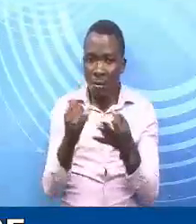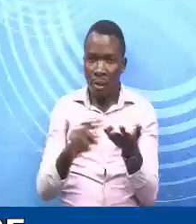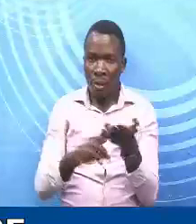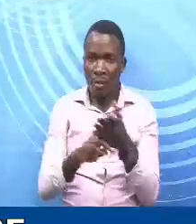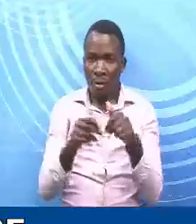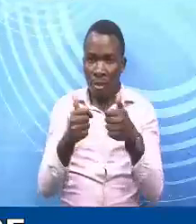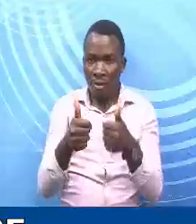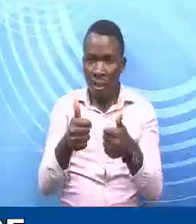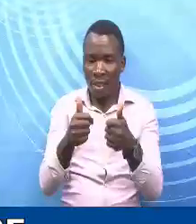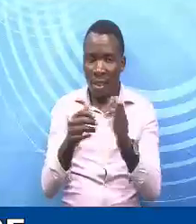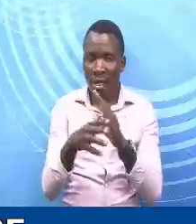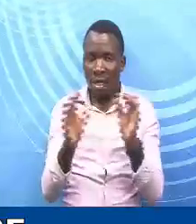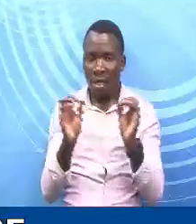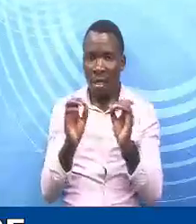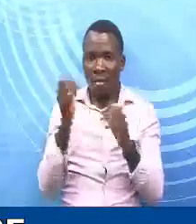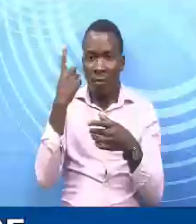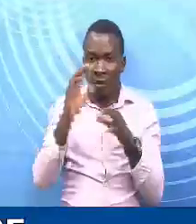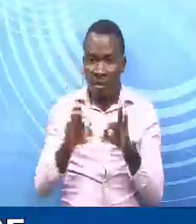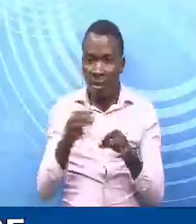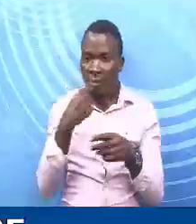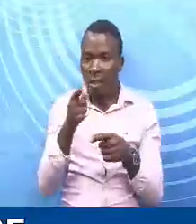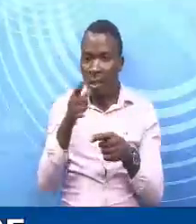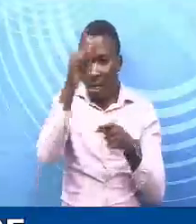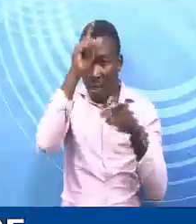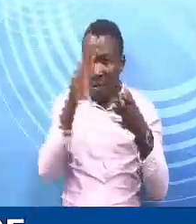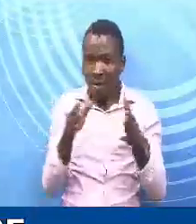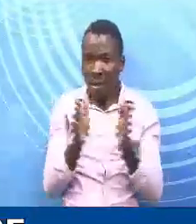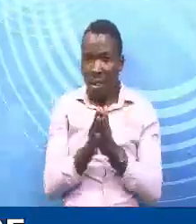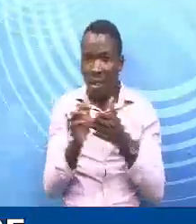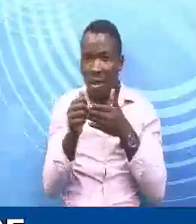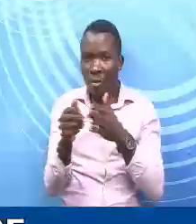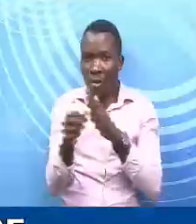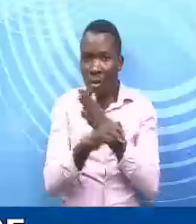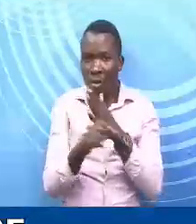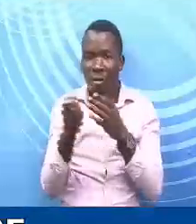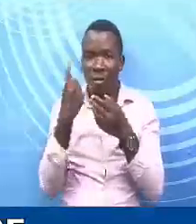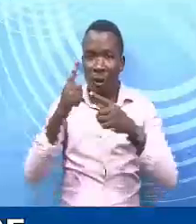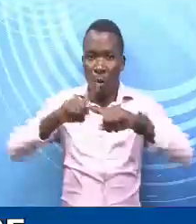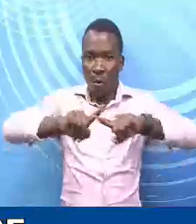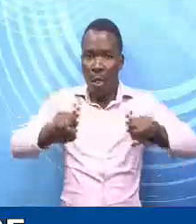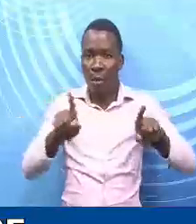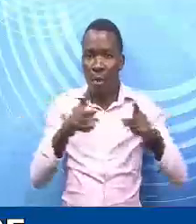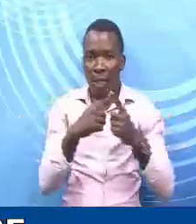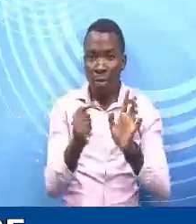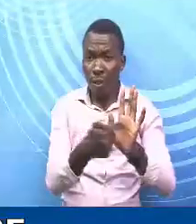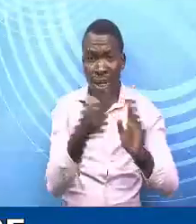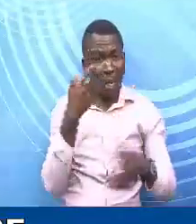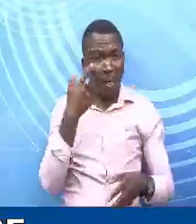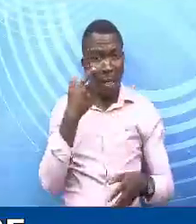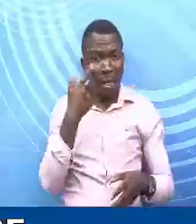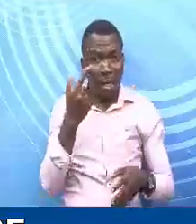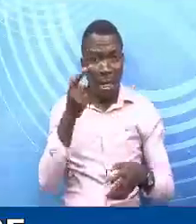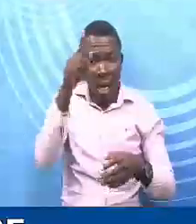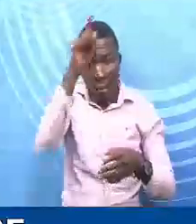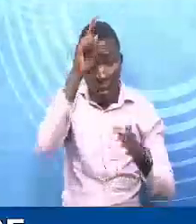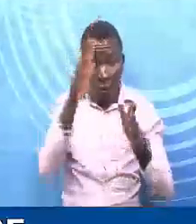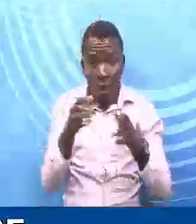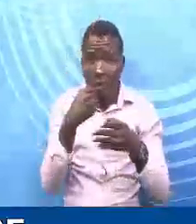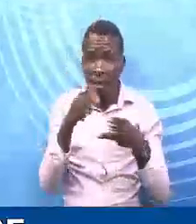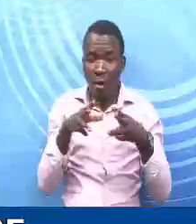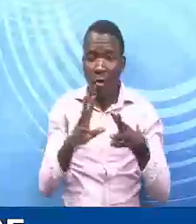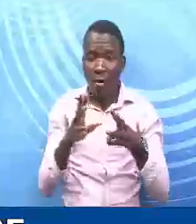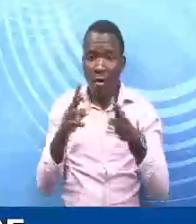ibivugwa n'aba baturage ndetse n'umunyamabanga nshingwabikorwa w'umurenge wa Cyanza Rwe, wumva ko bihabanye no mu bigaragarira amaso. Abaturage bavuga ko uburyo iri